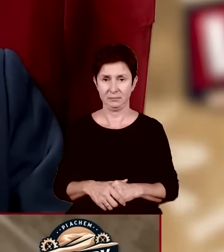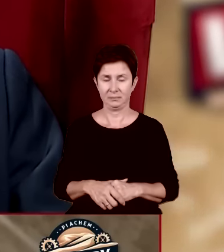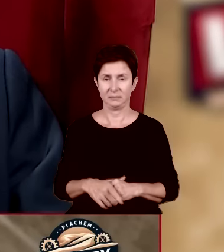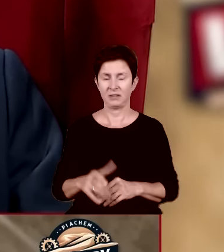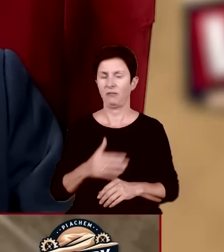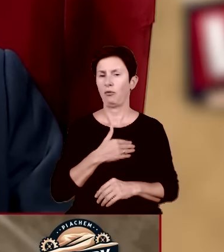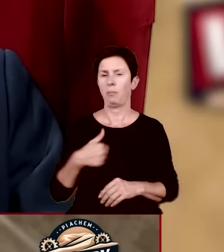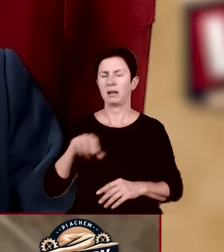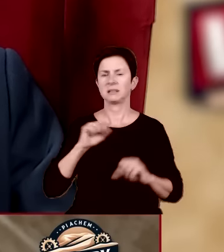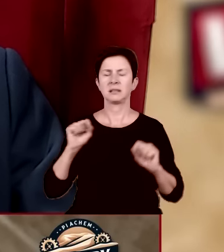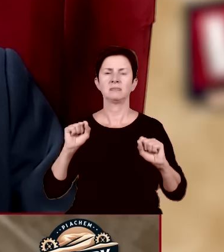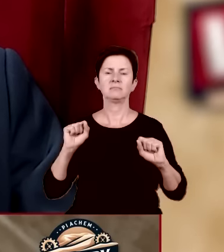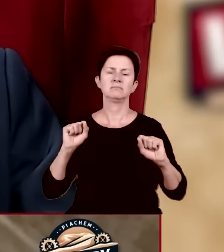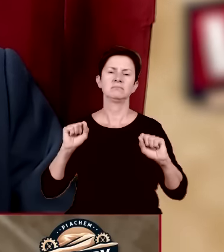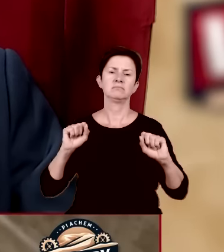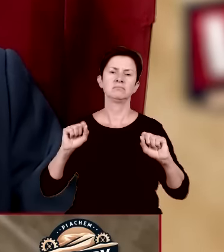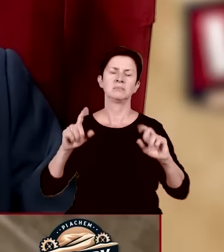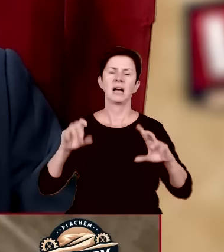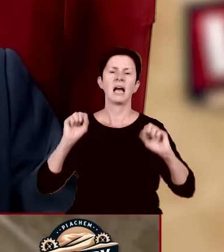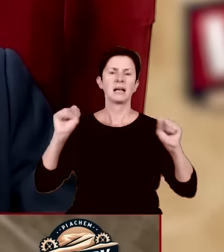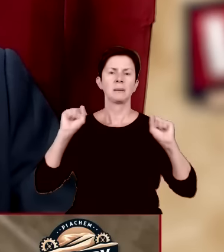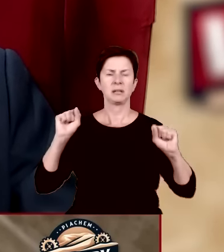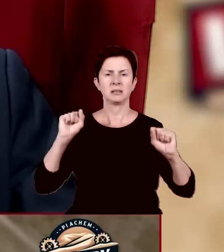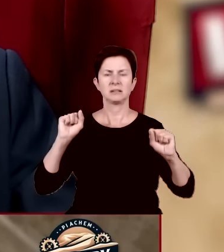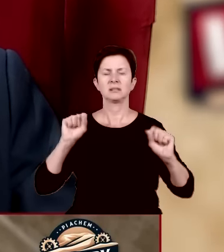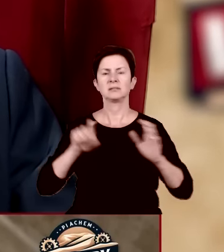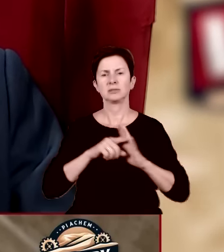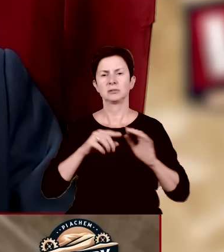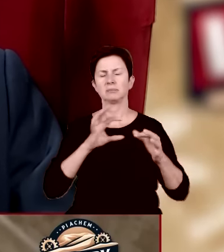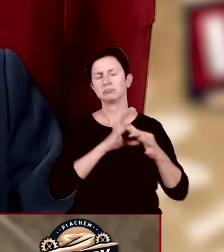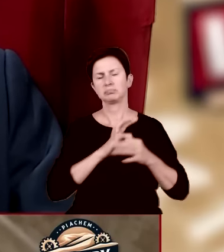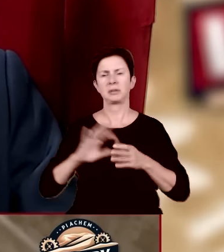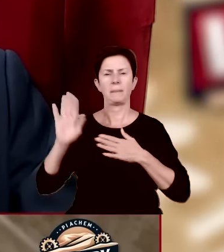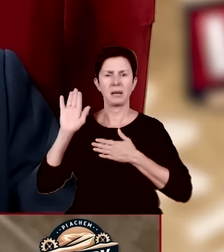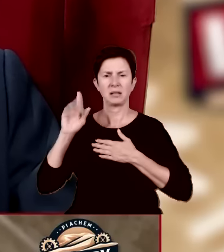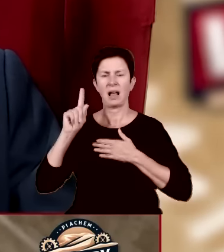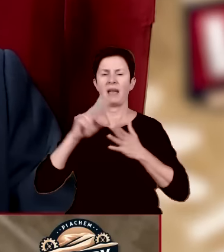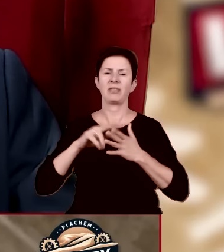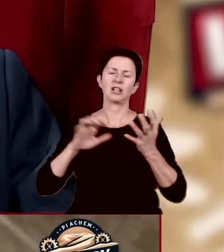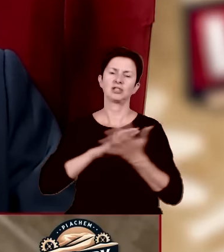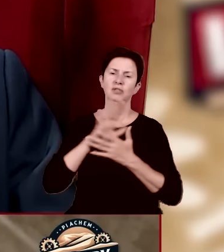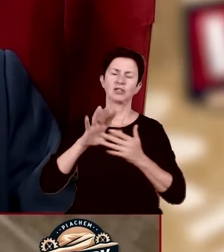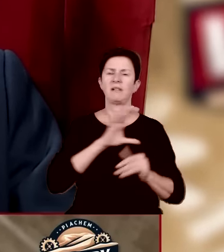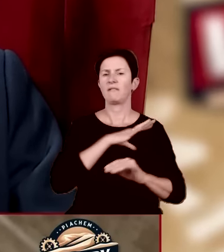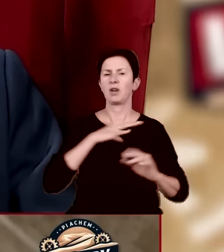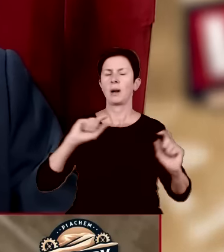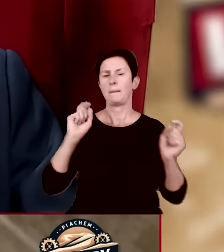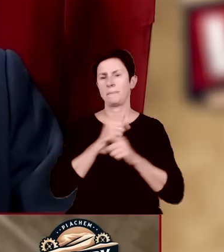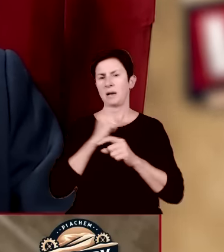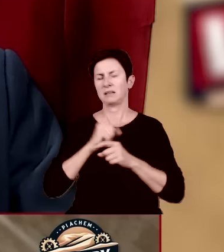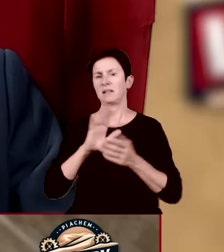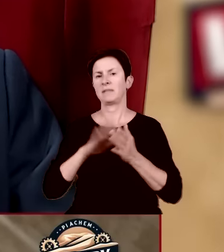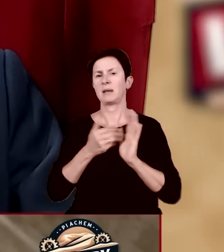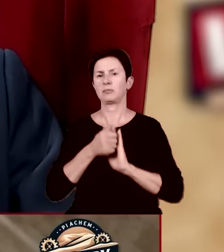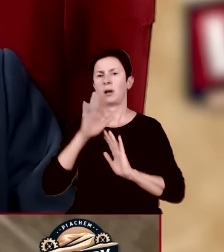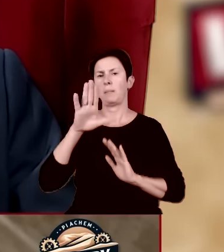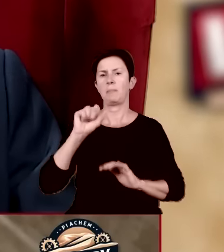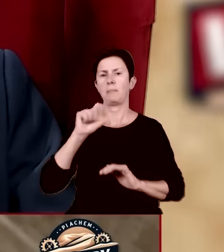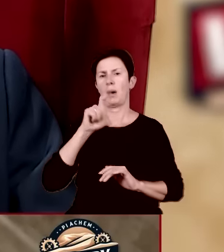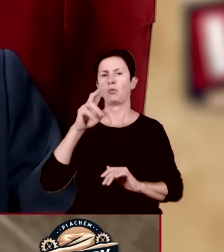myślą w sposób tradycyjny, raczej są patriotami, ale na świecie w wielu krajach, chociażby na Bałkanach, więcej w